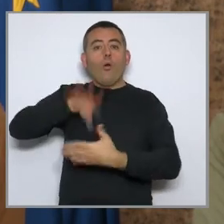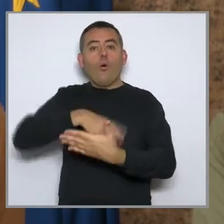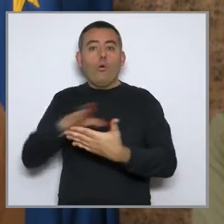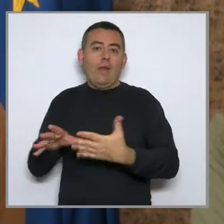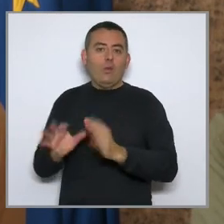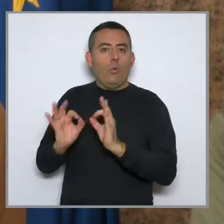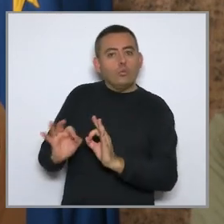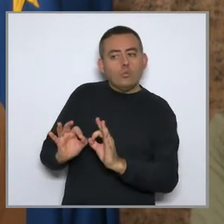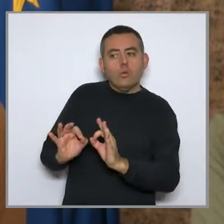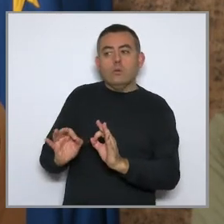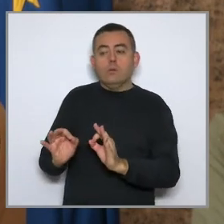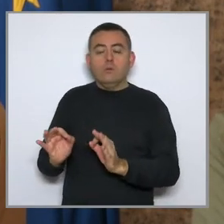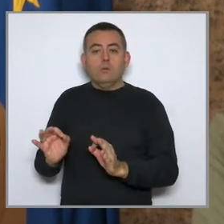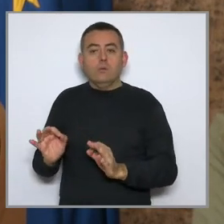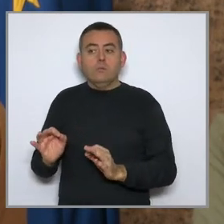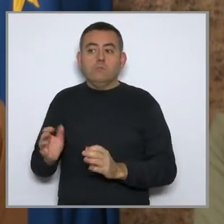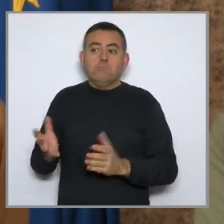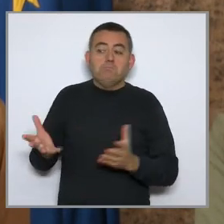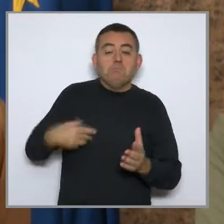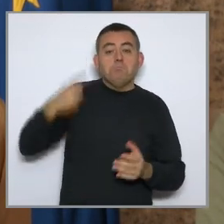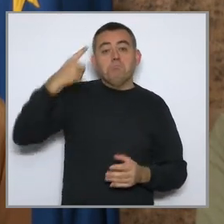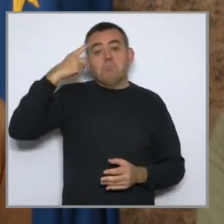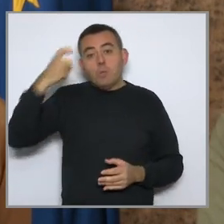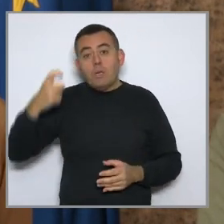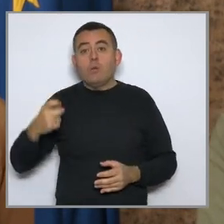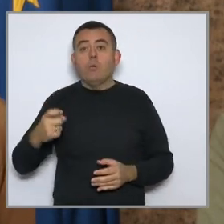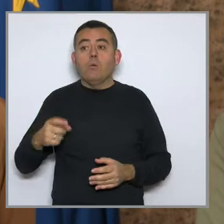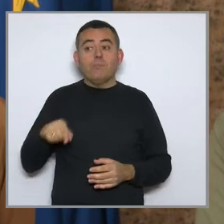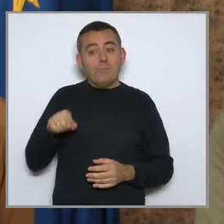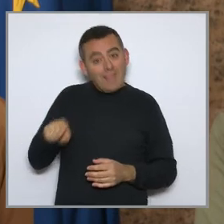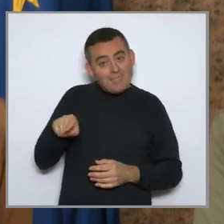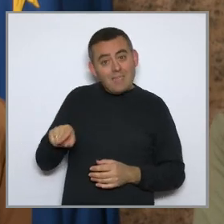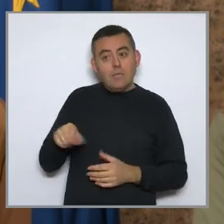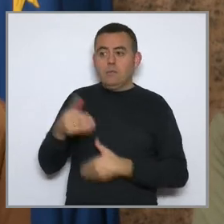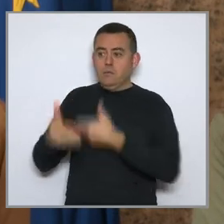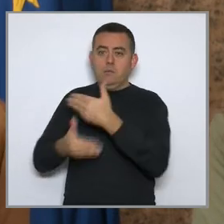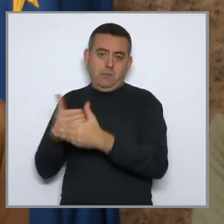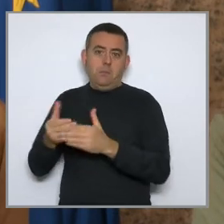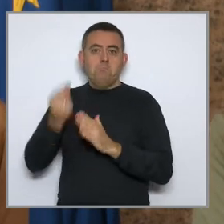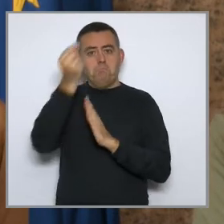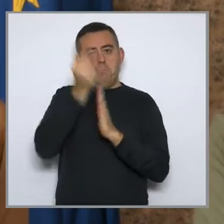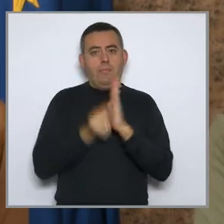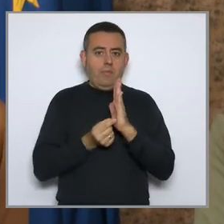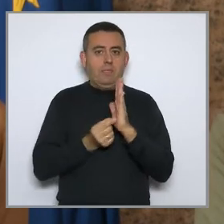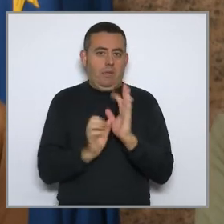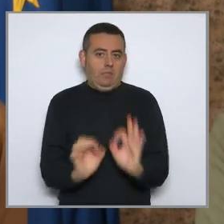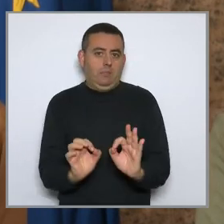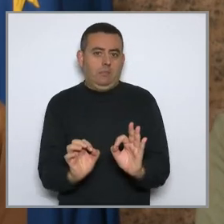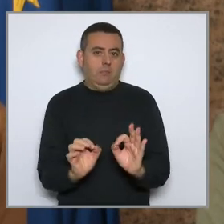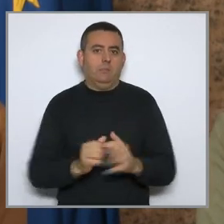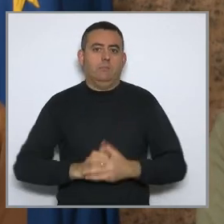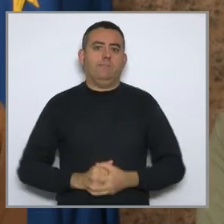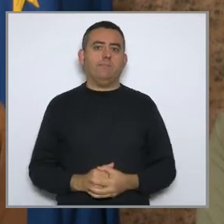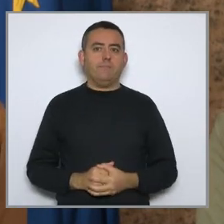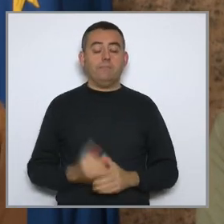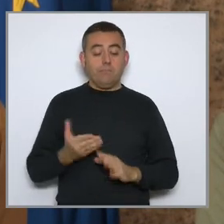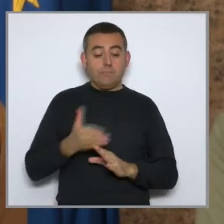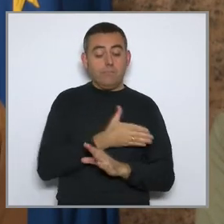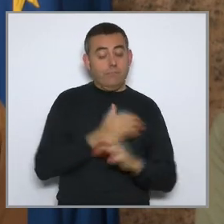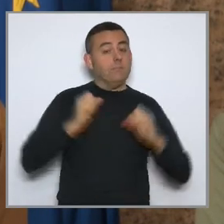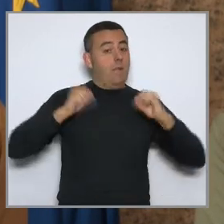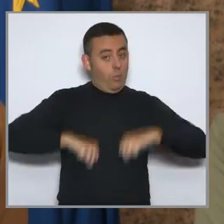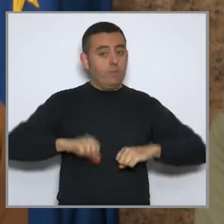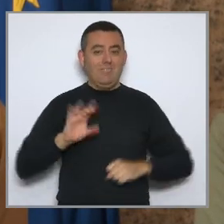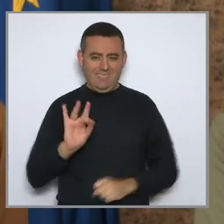que no... que en principi això és el ventall de mesures que nosaltres hem posat i que són acordades. Si després